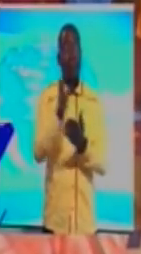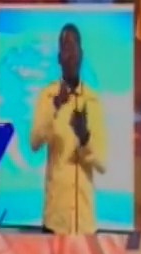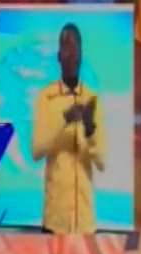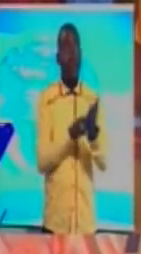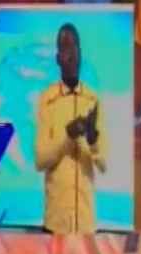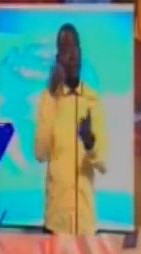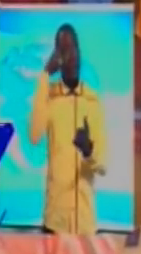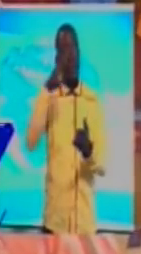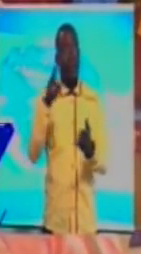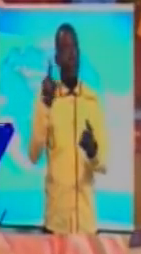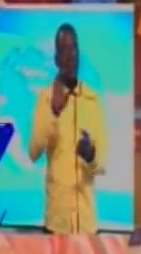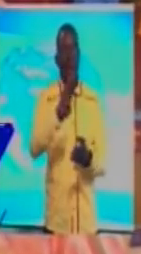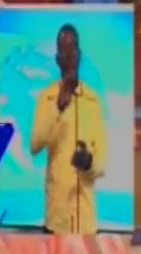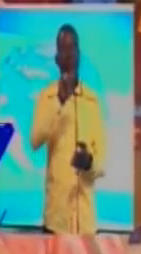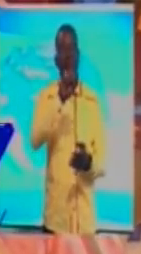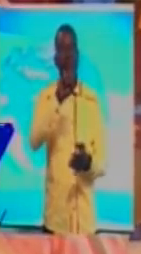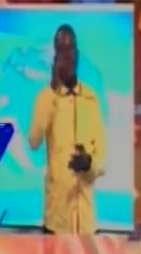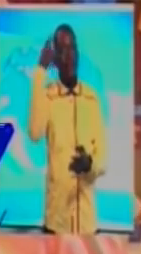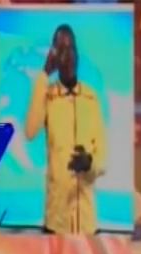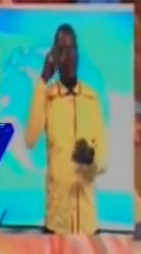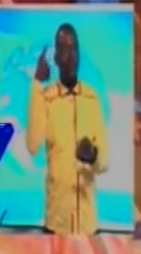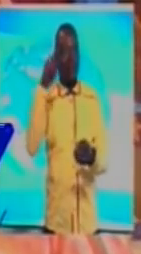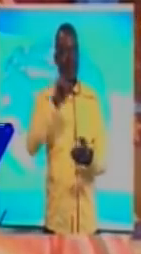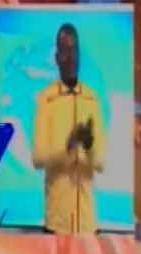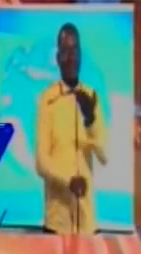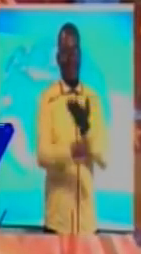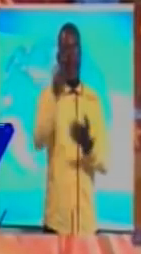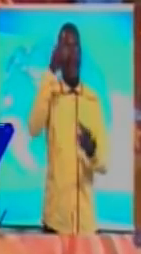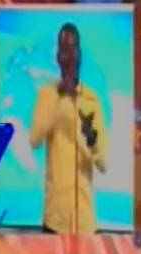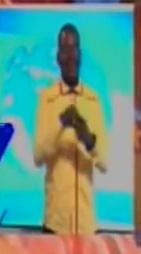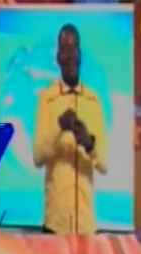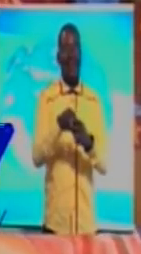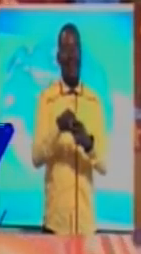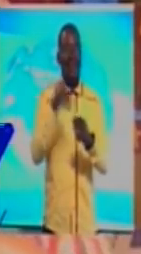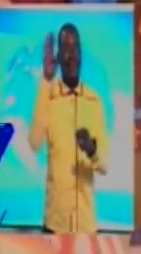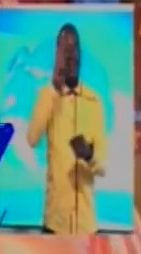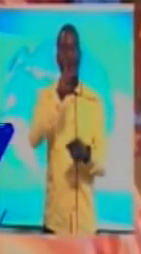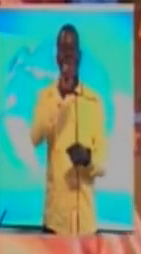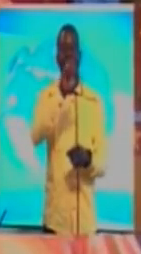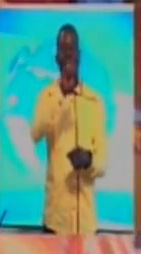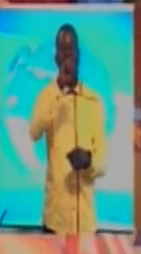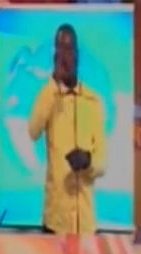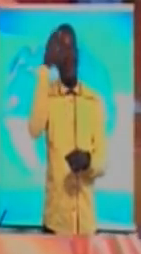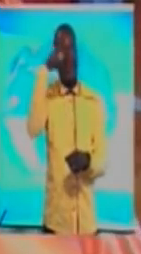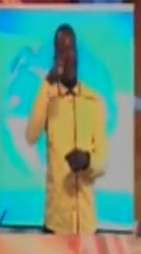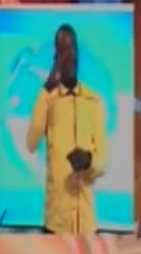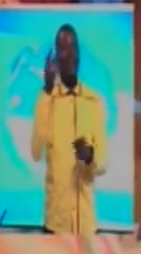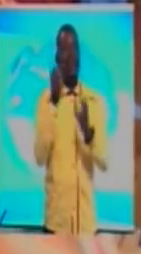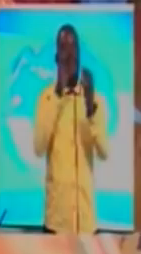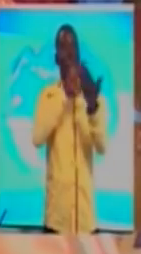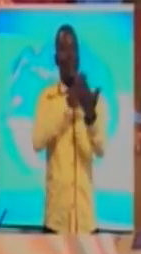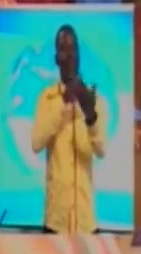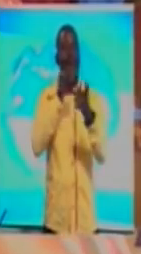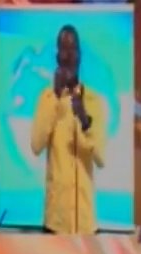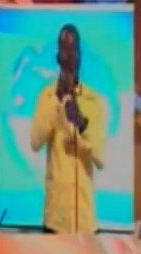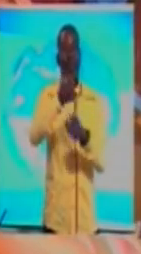trois sortes de choses. Il y a bassin en fesses, puis il y a bassin simple. Bassin en sept, ça c'est bassin en fesses, ça c'est bassin slip, ça